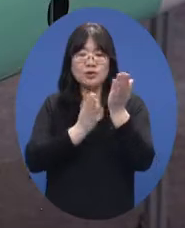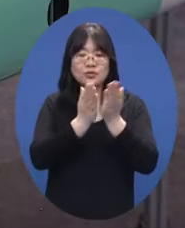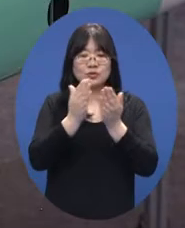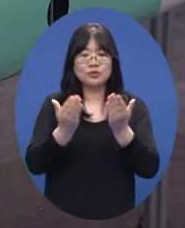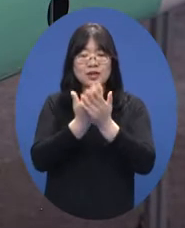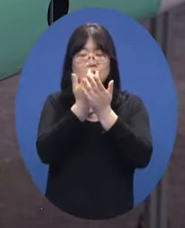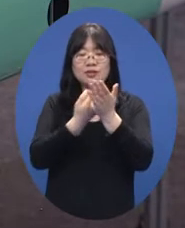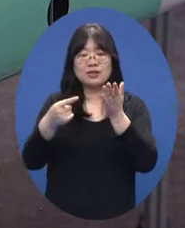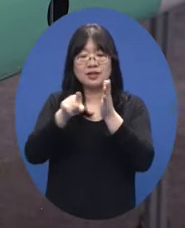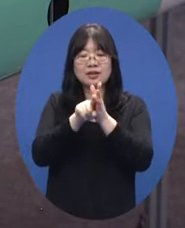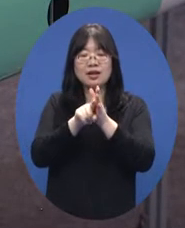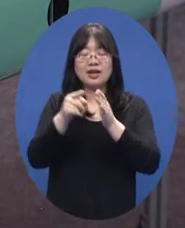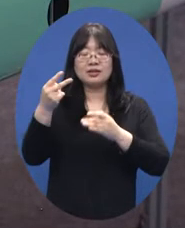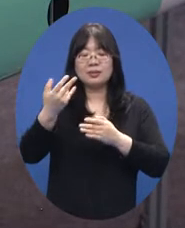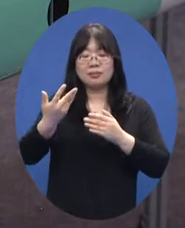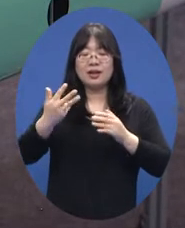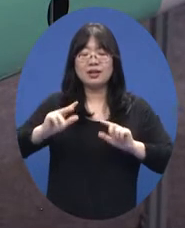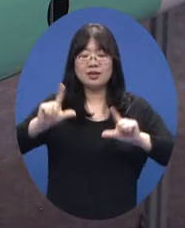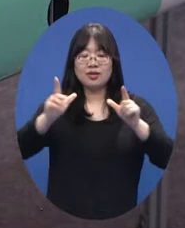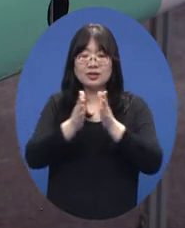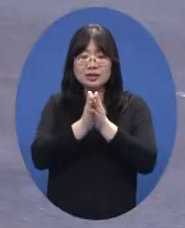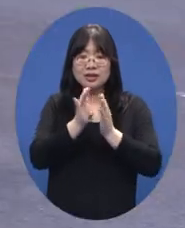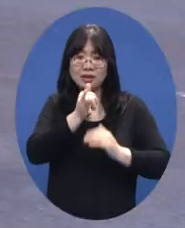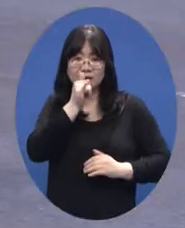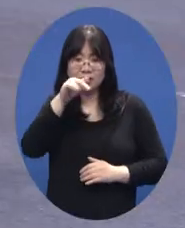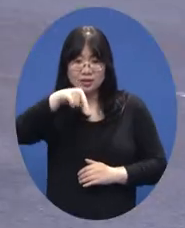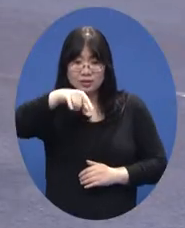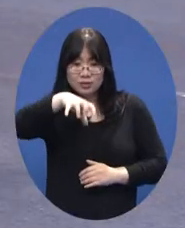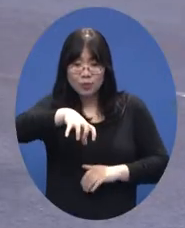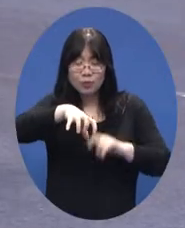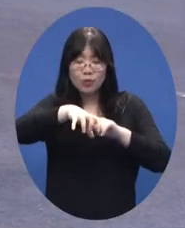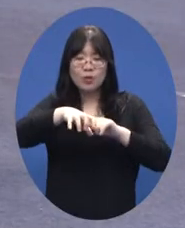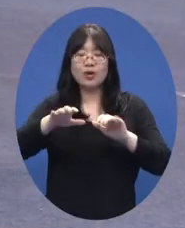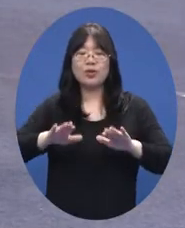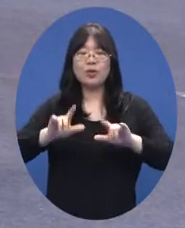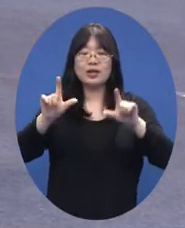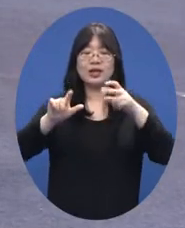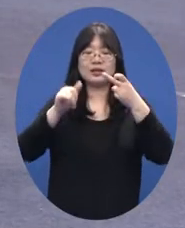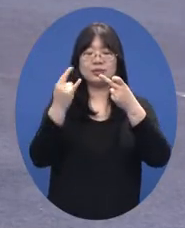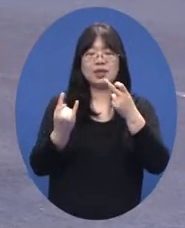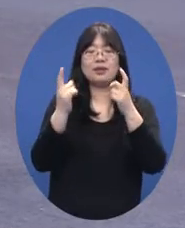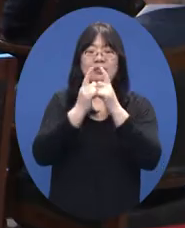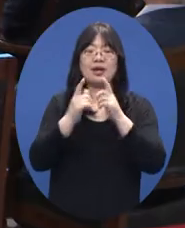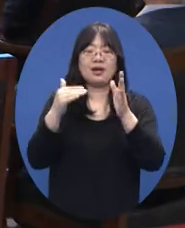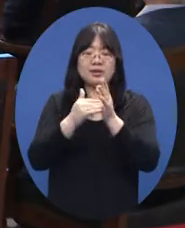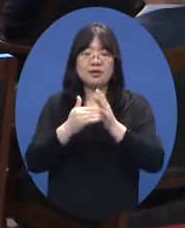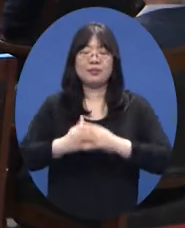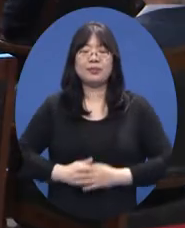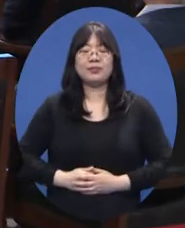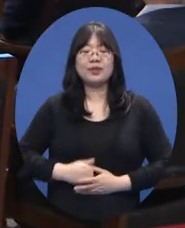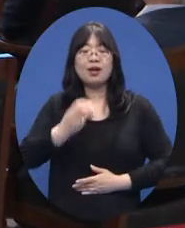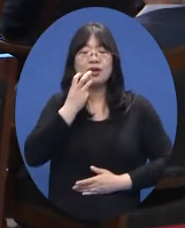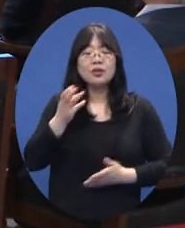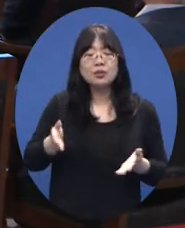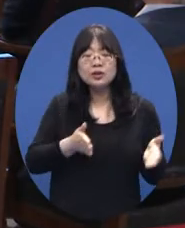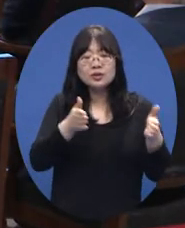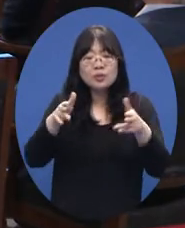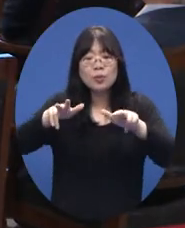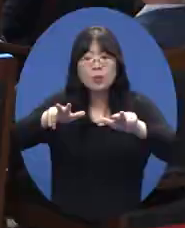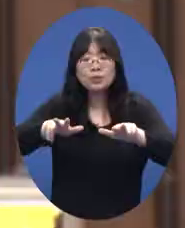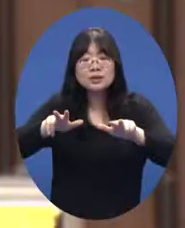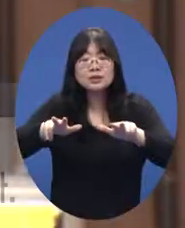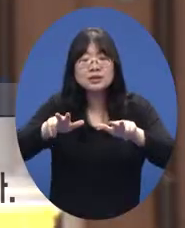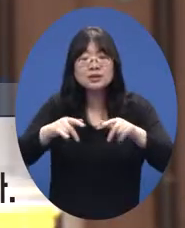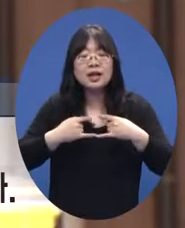활성화를 위해 지난 2008년에 시작된 경기 국제 보트쇼는 올해로 12회째를 맞았습니다. 우리 경기도가